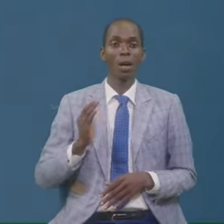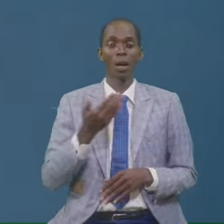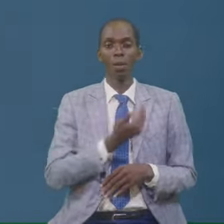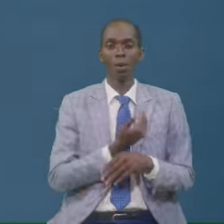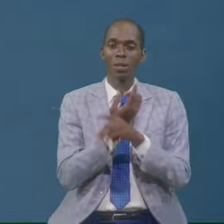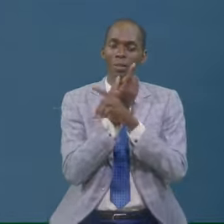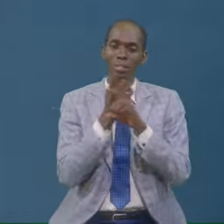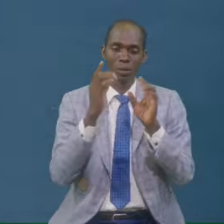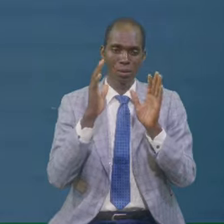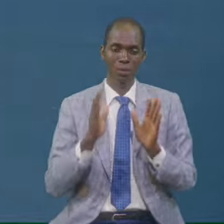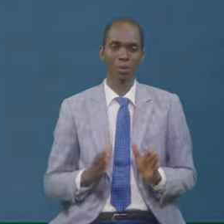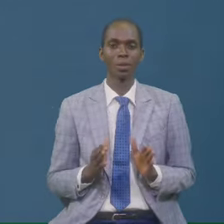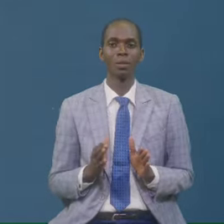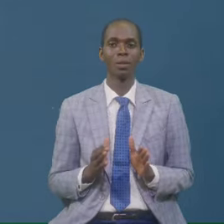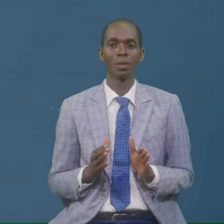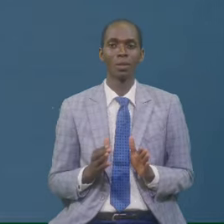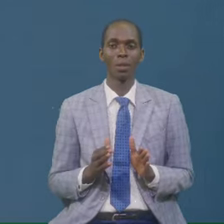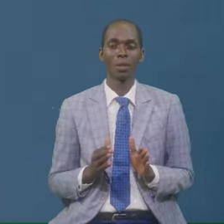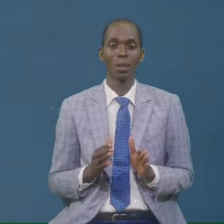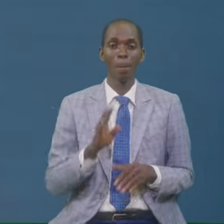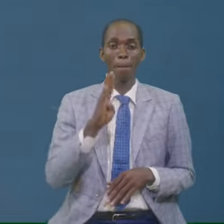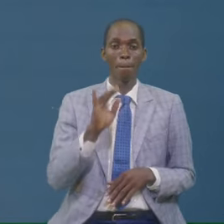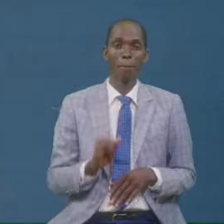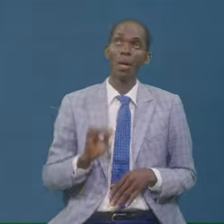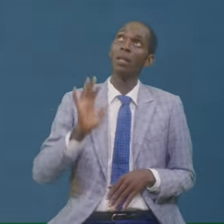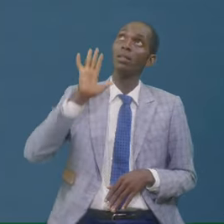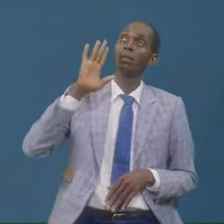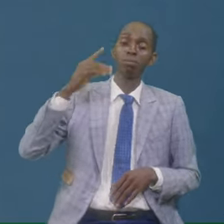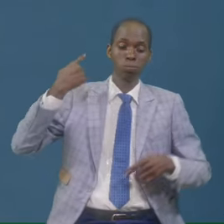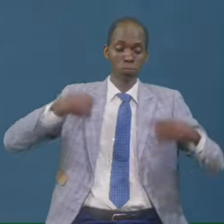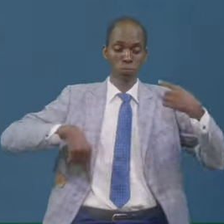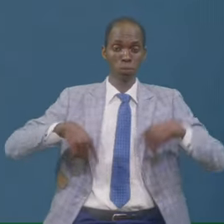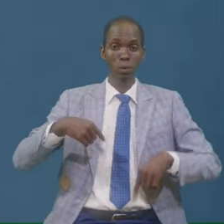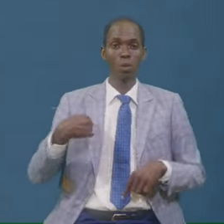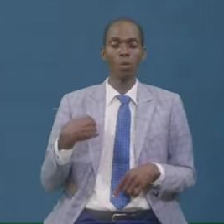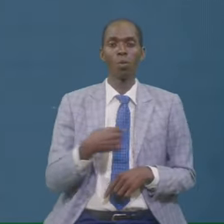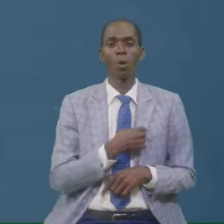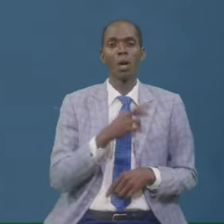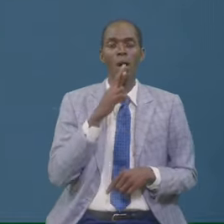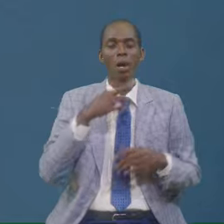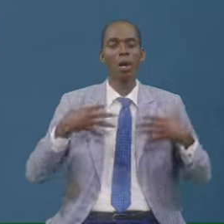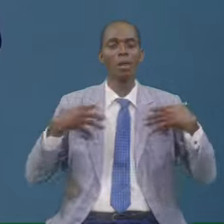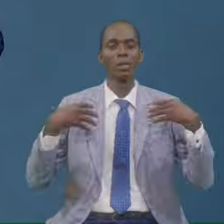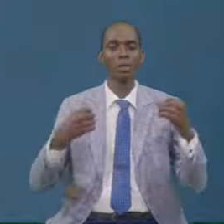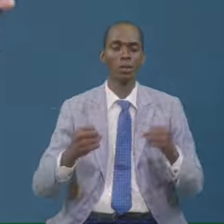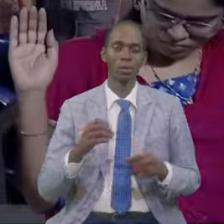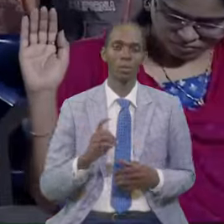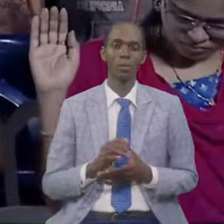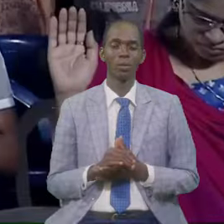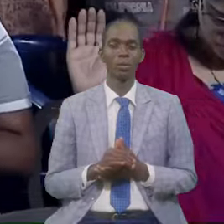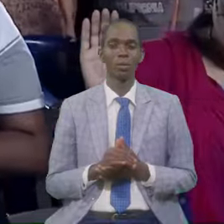విడుదల ఇచ్చేవాడు. By his stripes were healed. అతడు పొందిన దెబ్బల వలన మనకు స్వస్థత